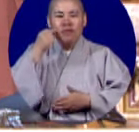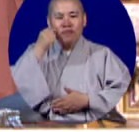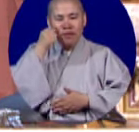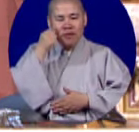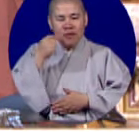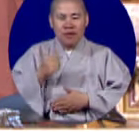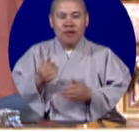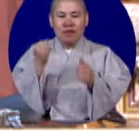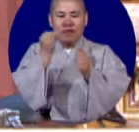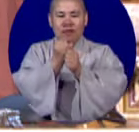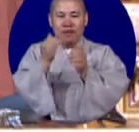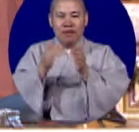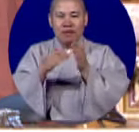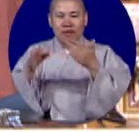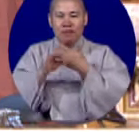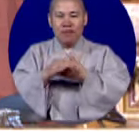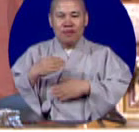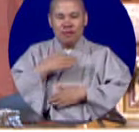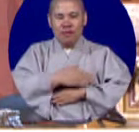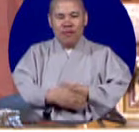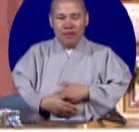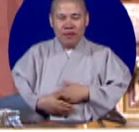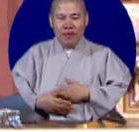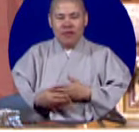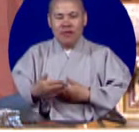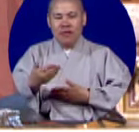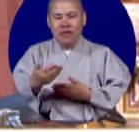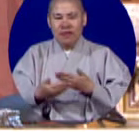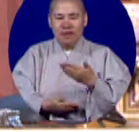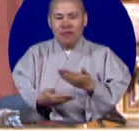그렇잖아요. 결혼하면 이제 몸까지 나누는데 이게 세 가지.